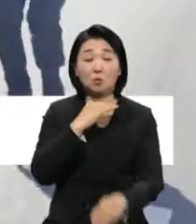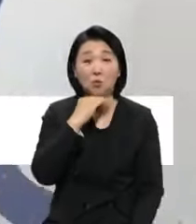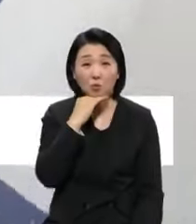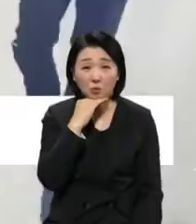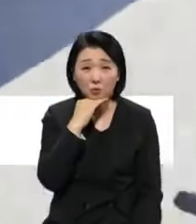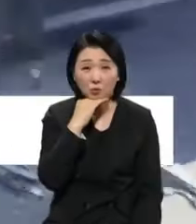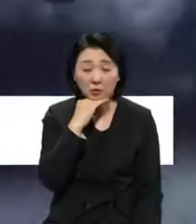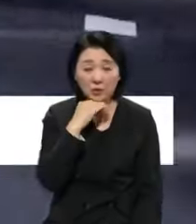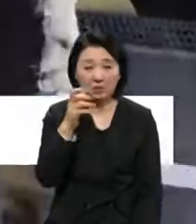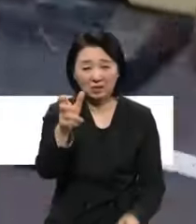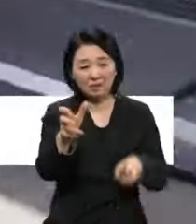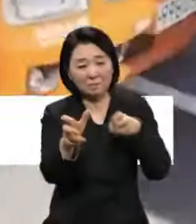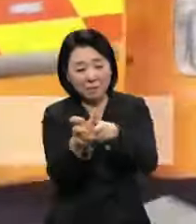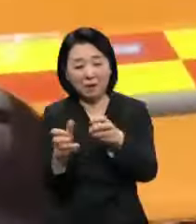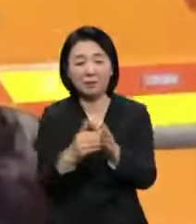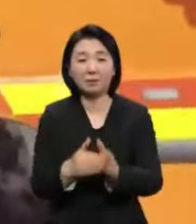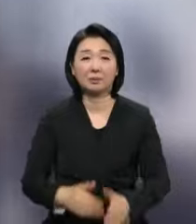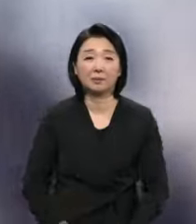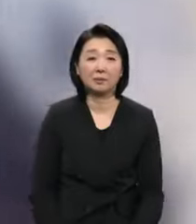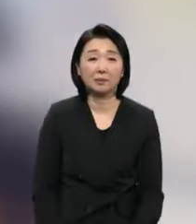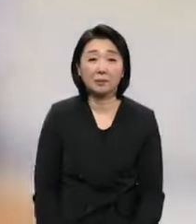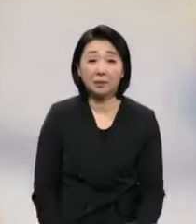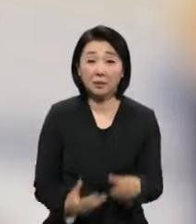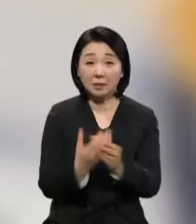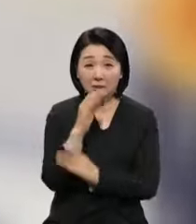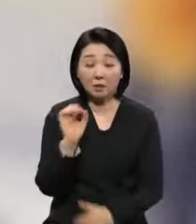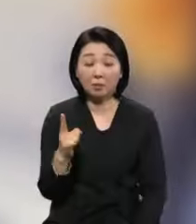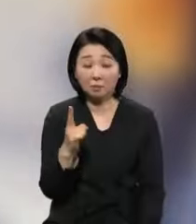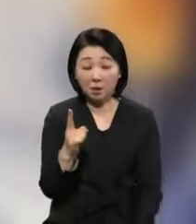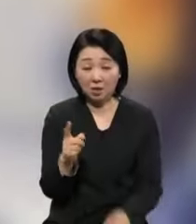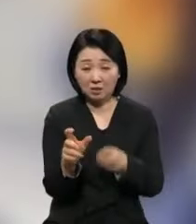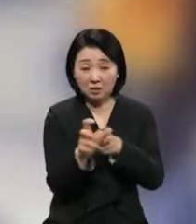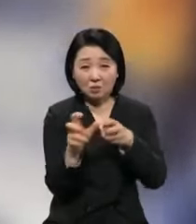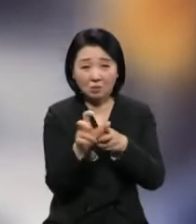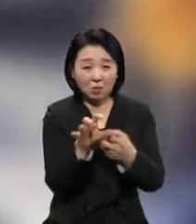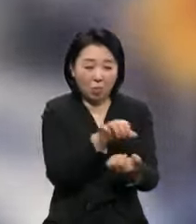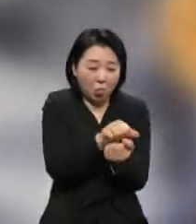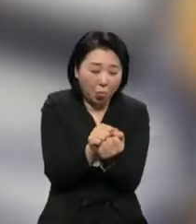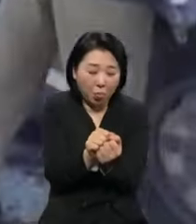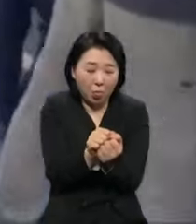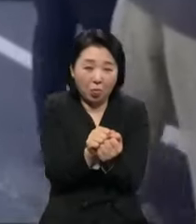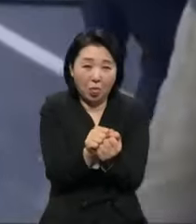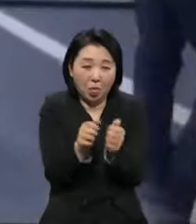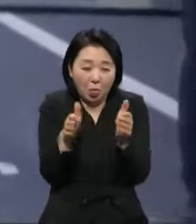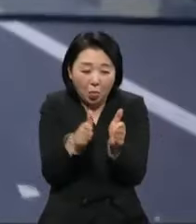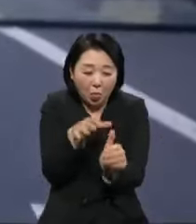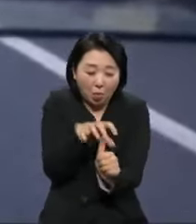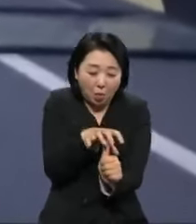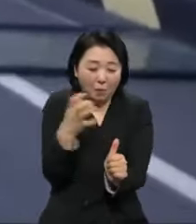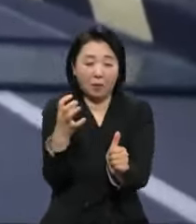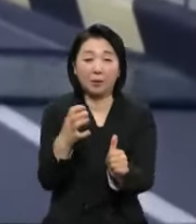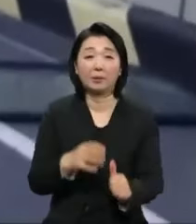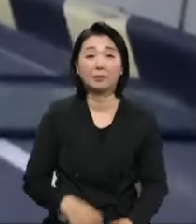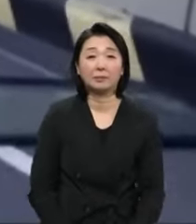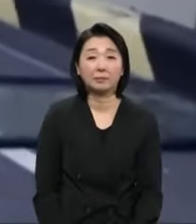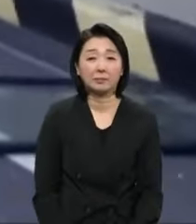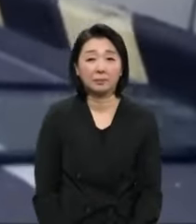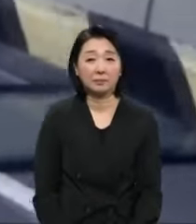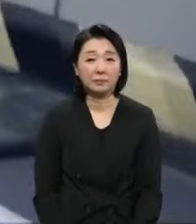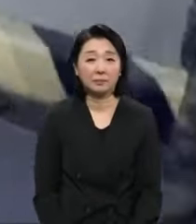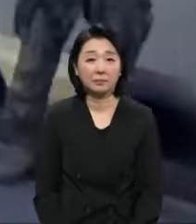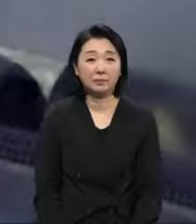규모 트럭이 뒤에서 들이받았습니다. 이 사고로 트럭 운전자가 찌그러진 차량에 고립됐다가 구조됐습니다.